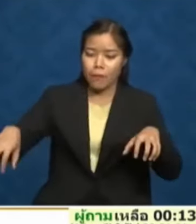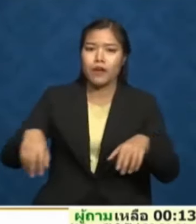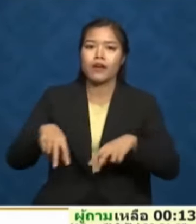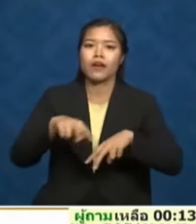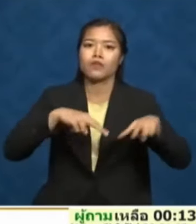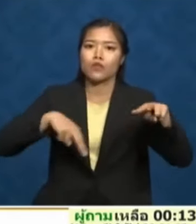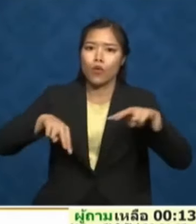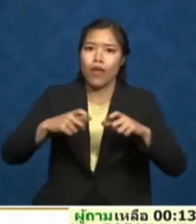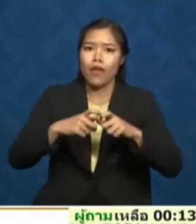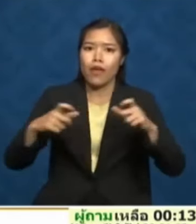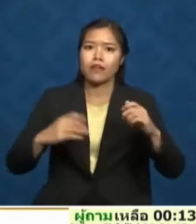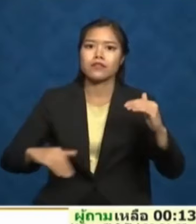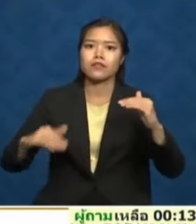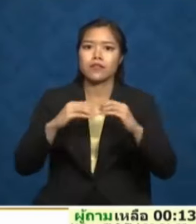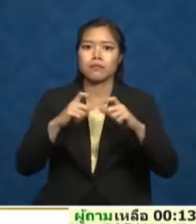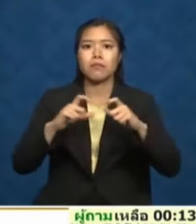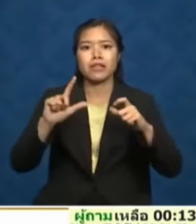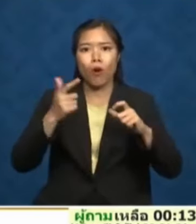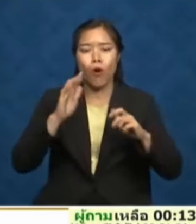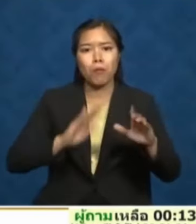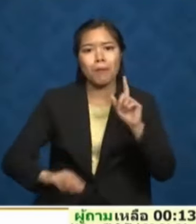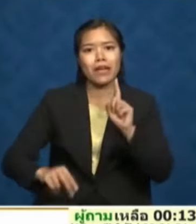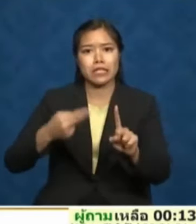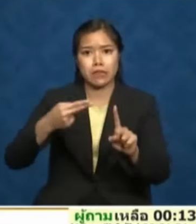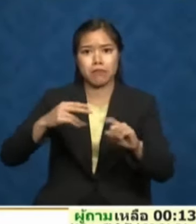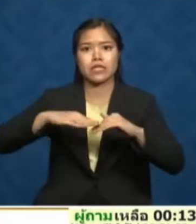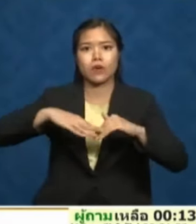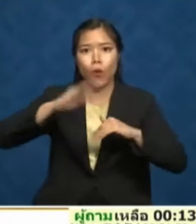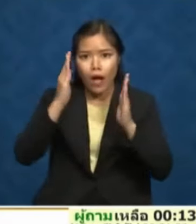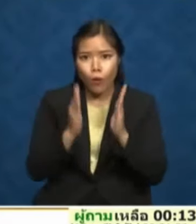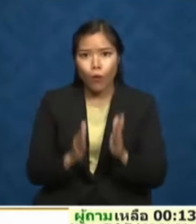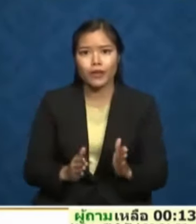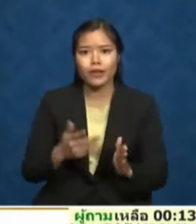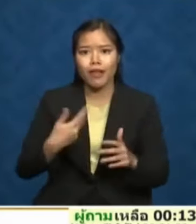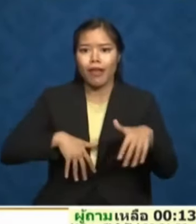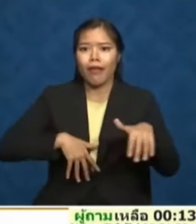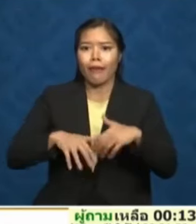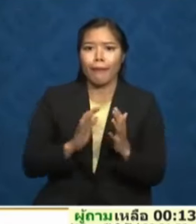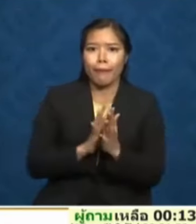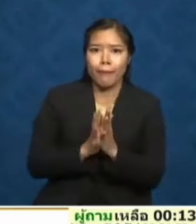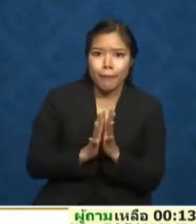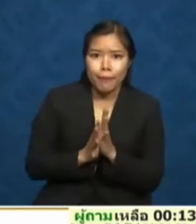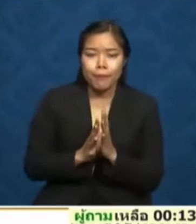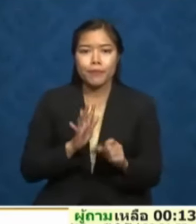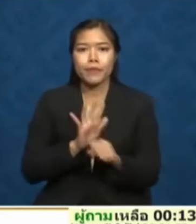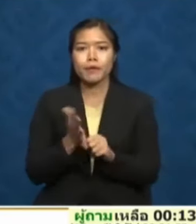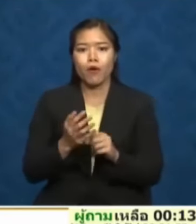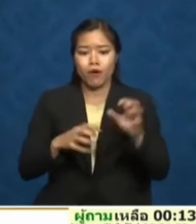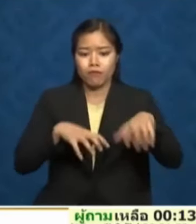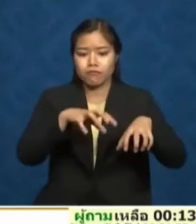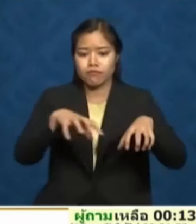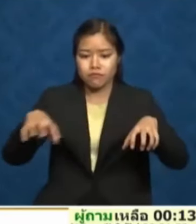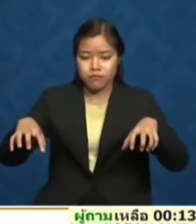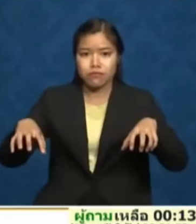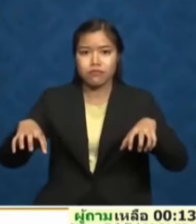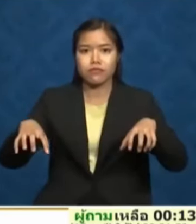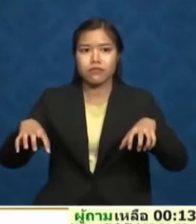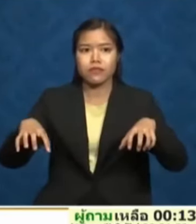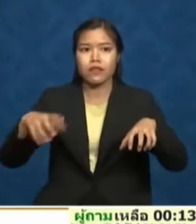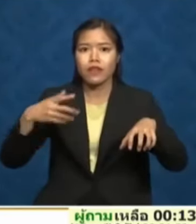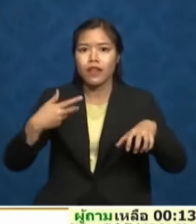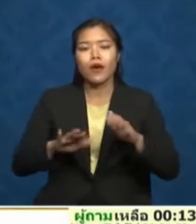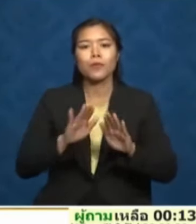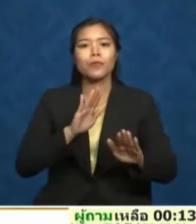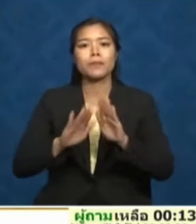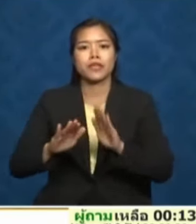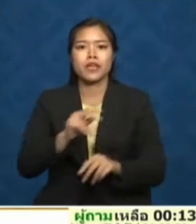สิทธิบัตรทองประมาณ 10,000กว่าคนต่อแห่งซึ่งก็แอ์อัดมากจำนวนหนคลินิกต่อ 10,000กว่าคนนะคะเทียบกับ